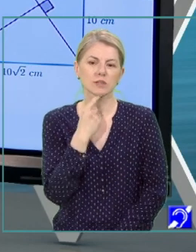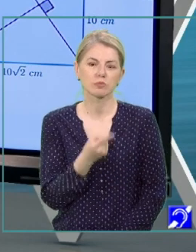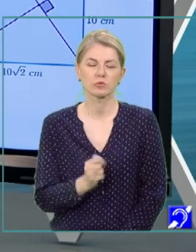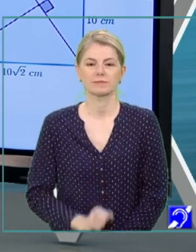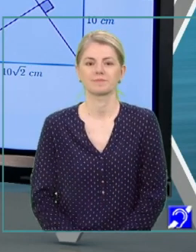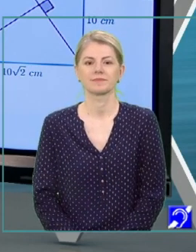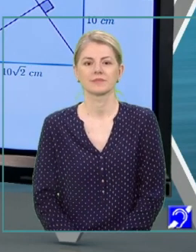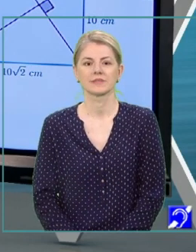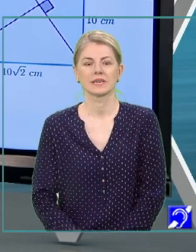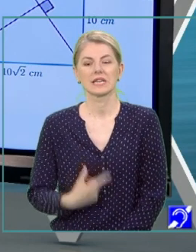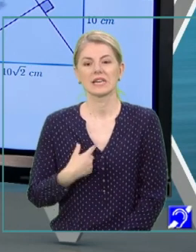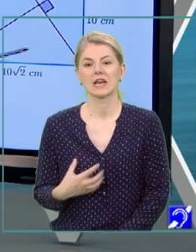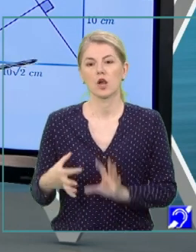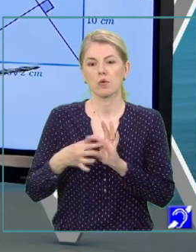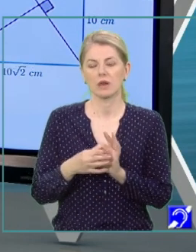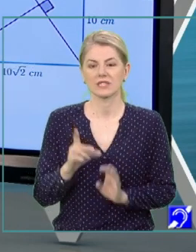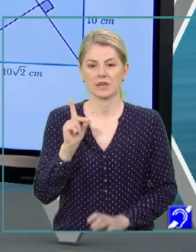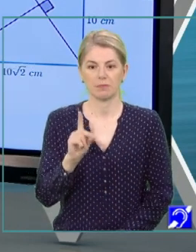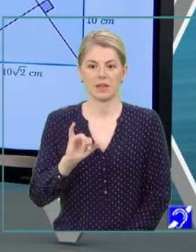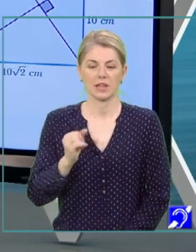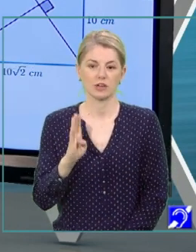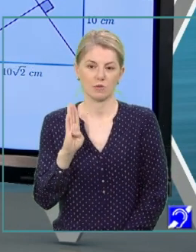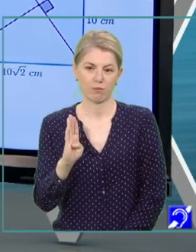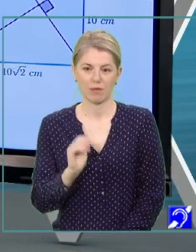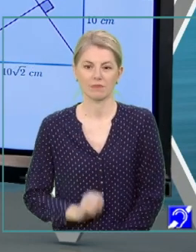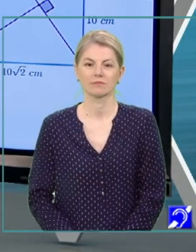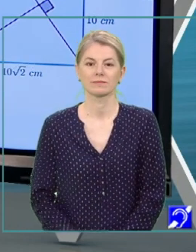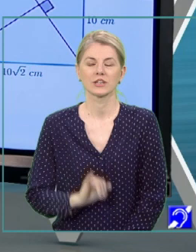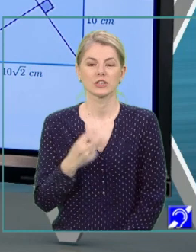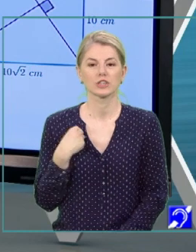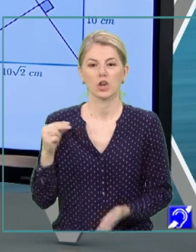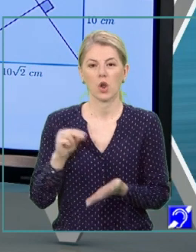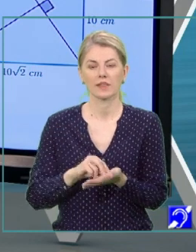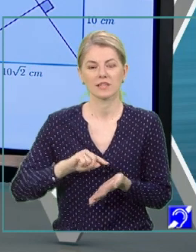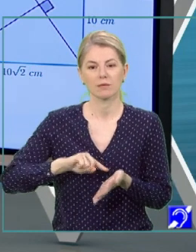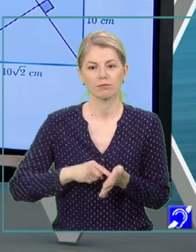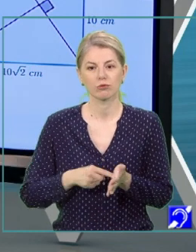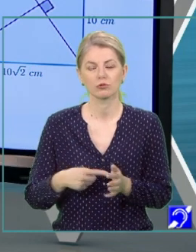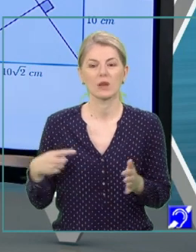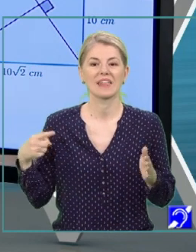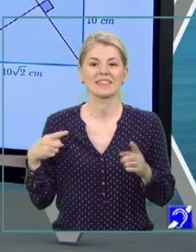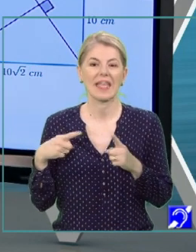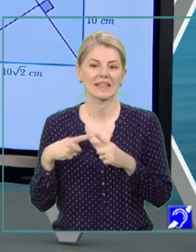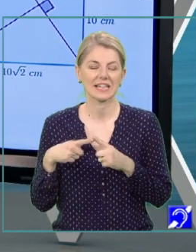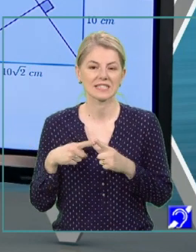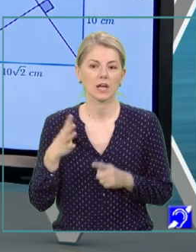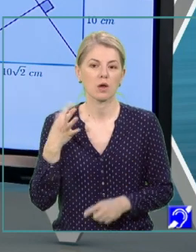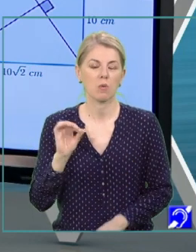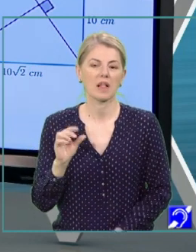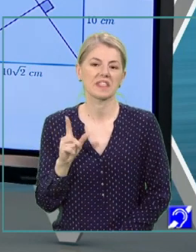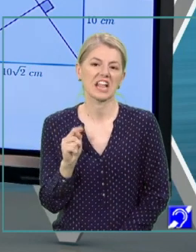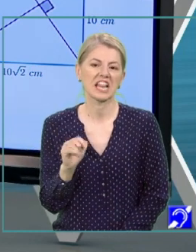următorul lucru. Îl unesc pe D cu B și notez punctul de intersecție cu o altă